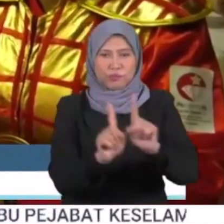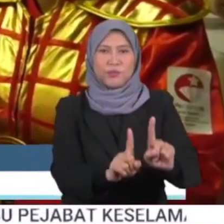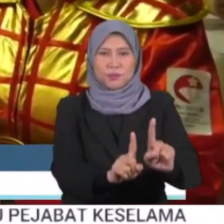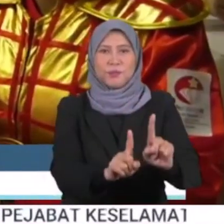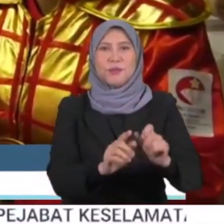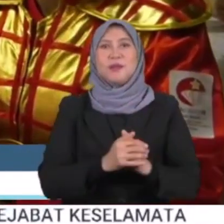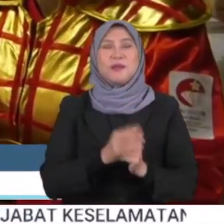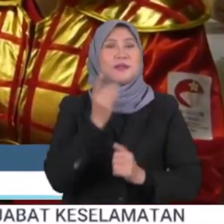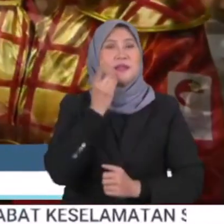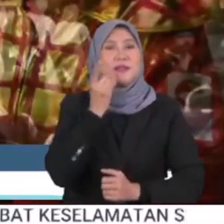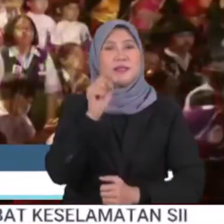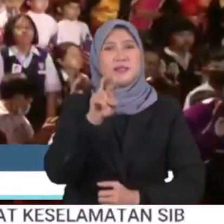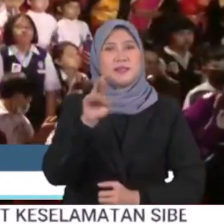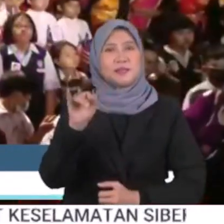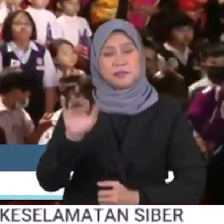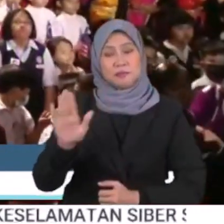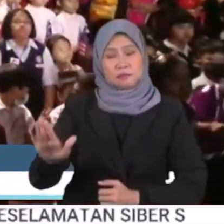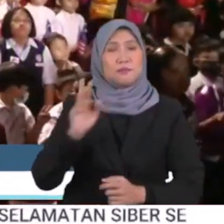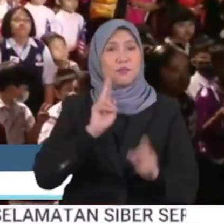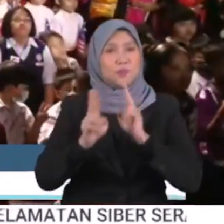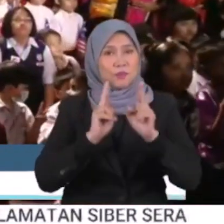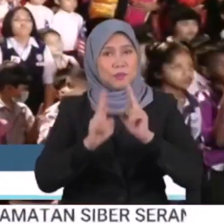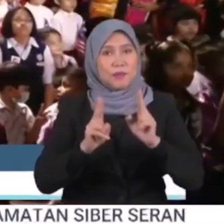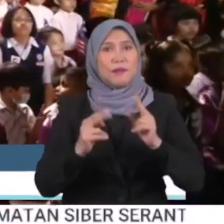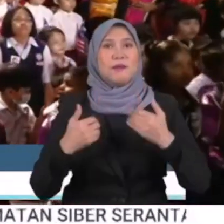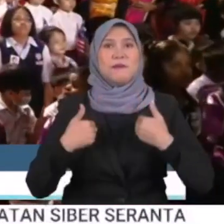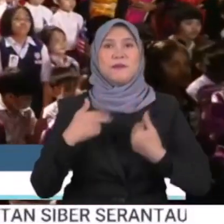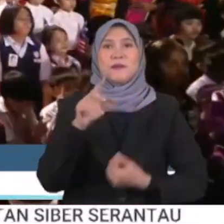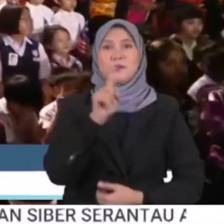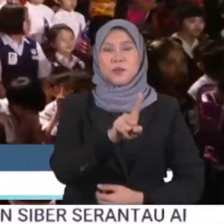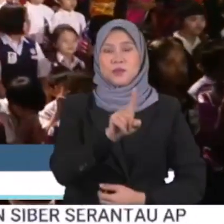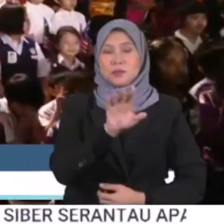Sri Mas Diana dalam ucapannya berkata sebanyak